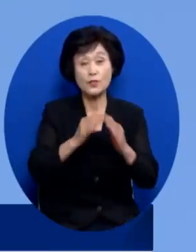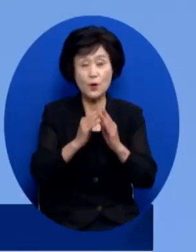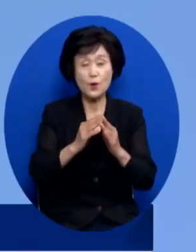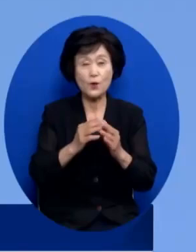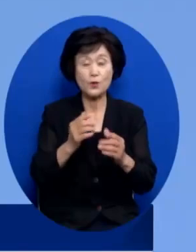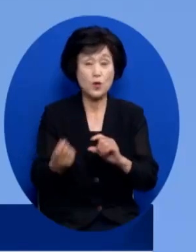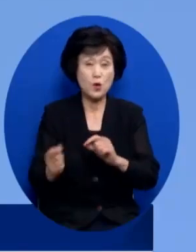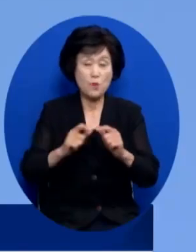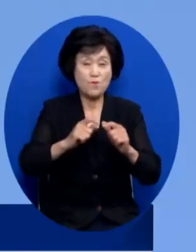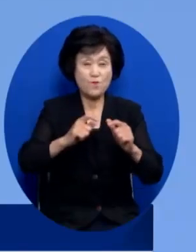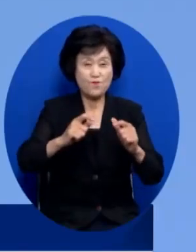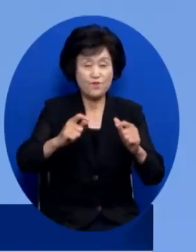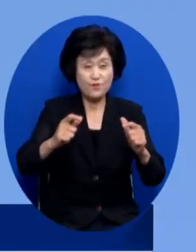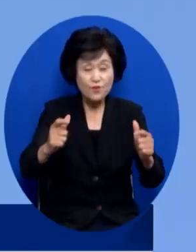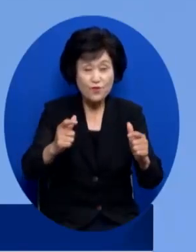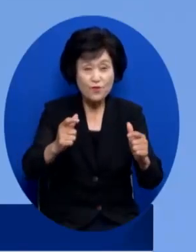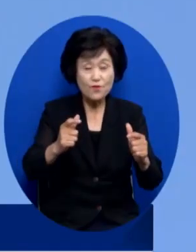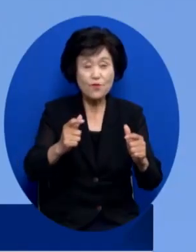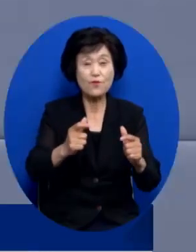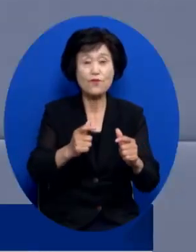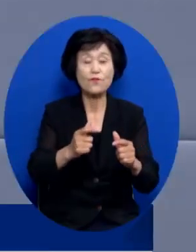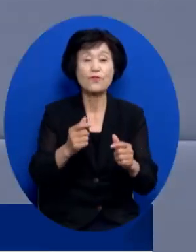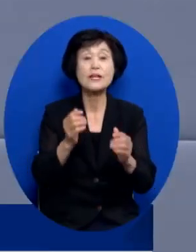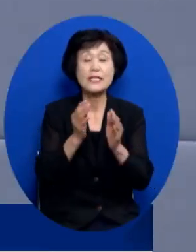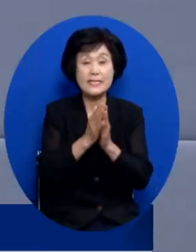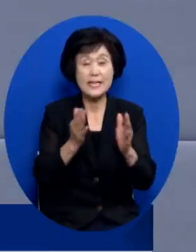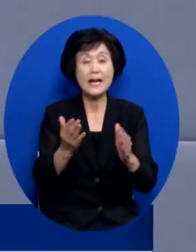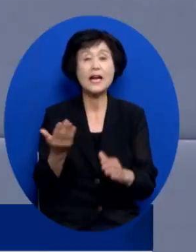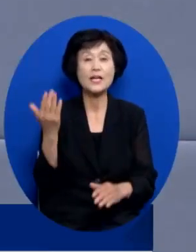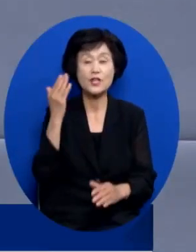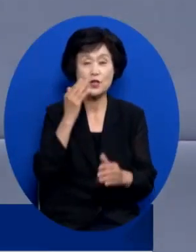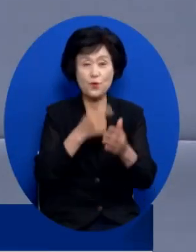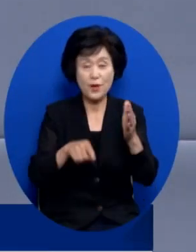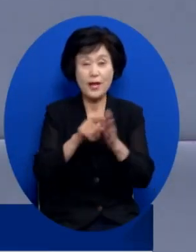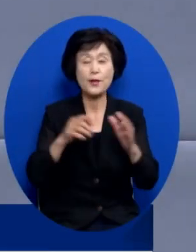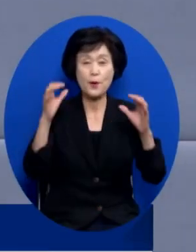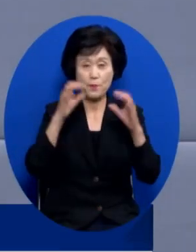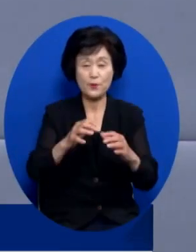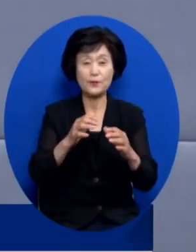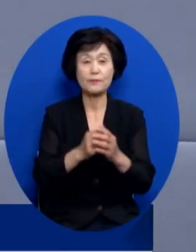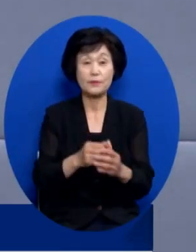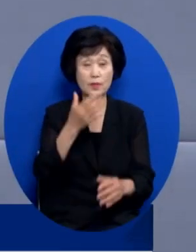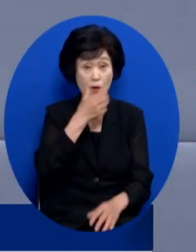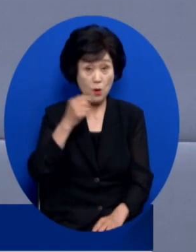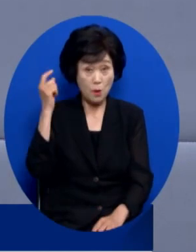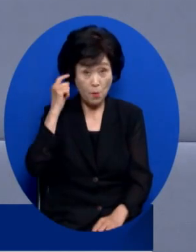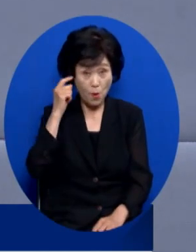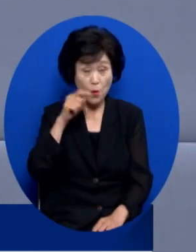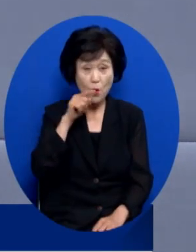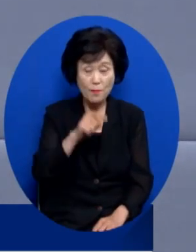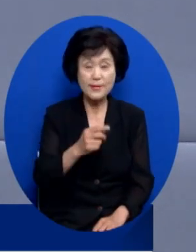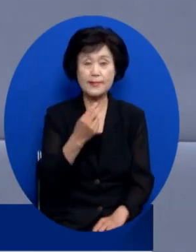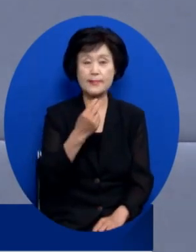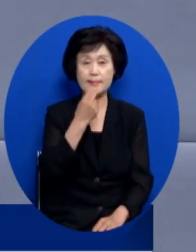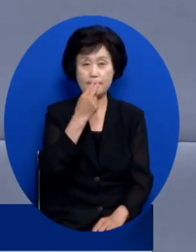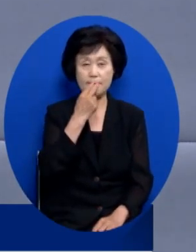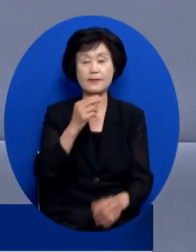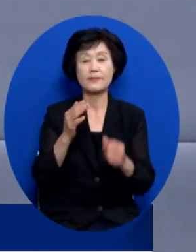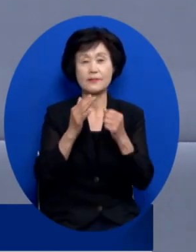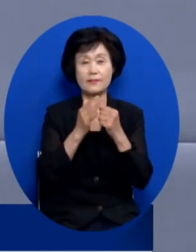불길을 일으키고자 우리는 모였습니다. 복음은 생명이기